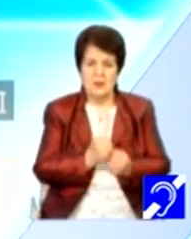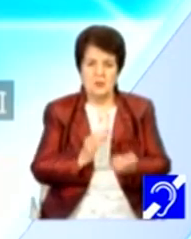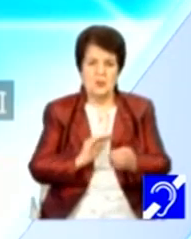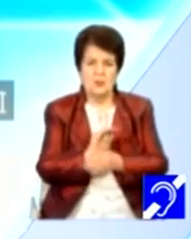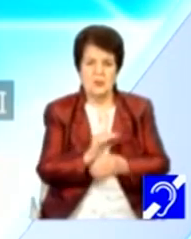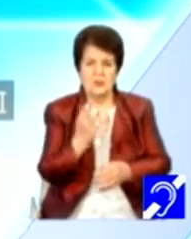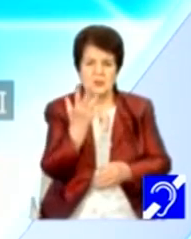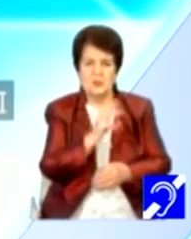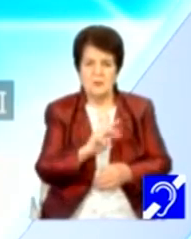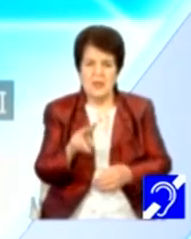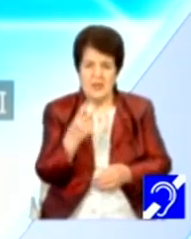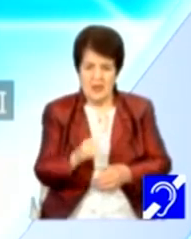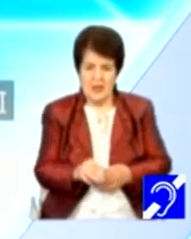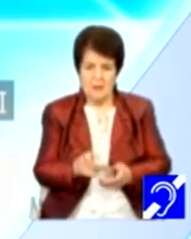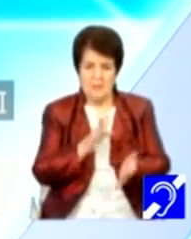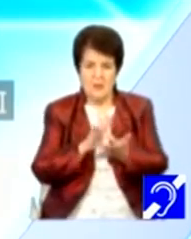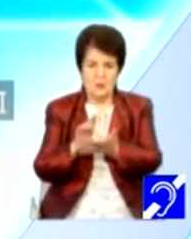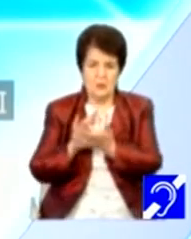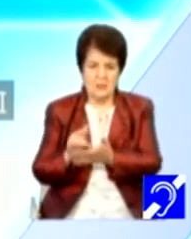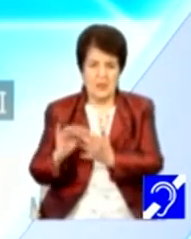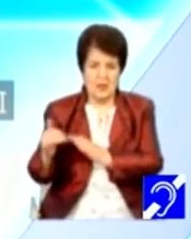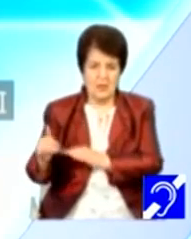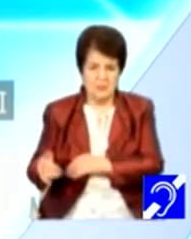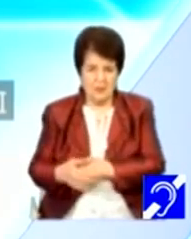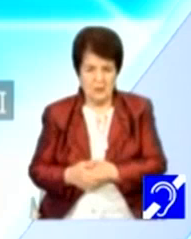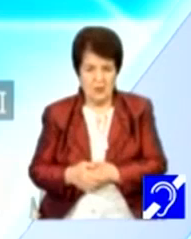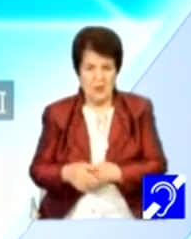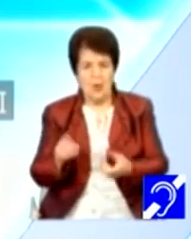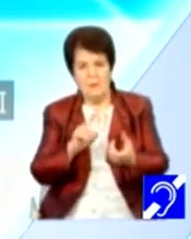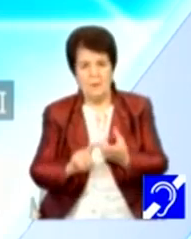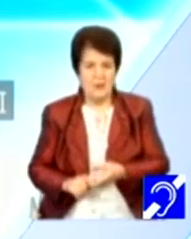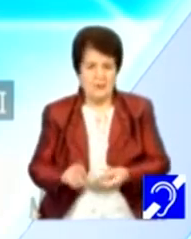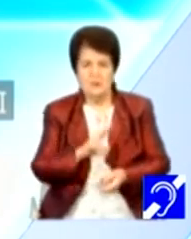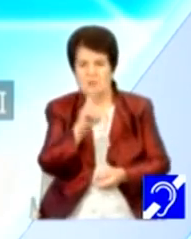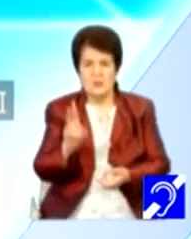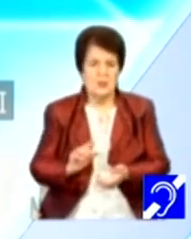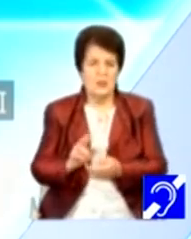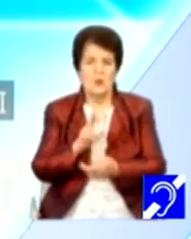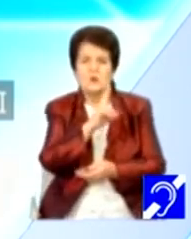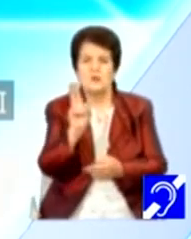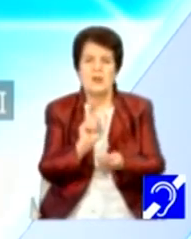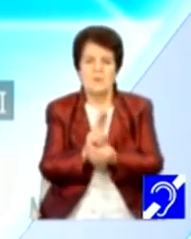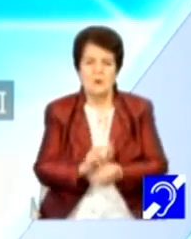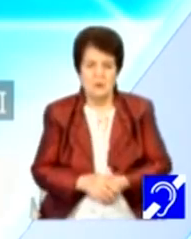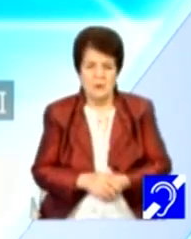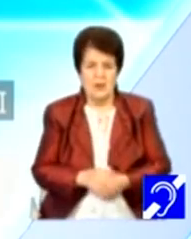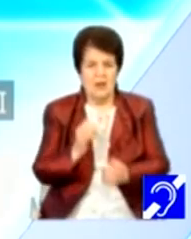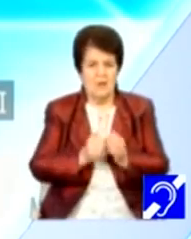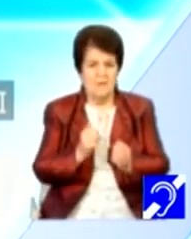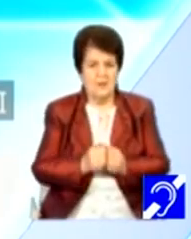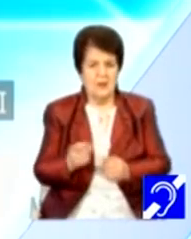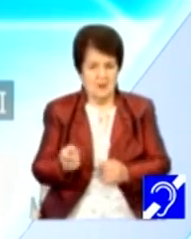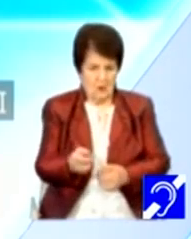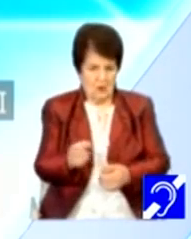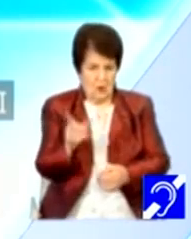indemnizație aproape 5.000 de lei pentru deplasare în teritoriu. Timpul pandemiei, cine s-a deplasat, cu cine a vorbit, dar el o primește în fiecare lună.